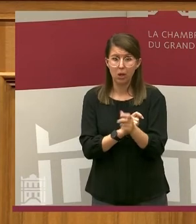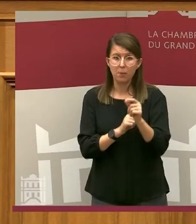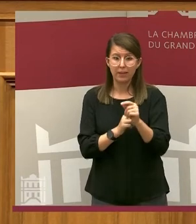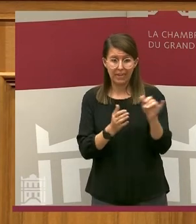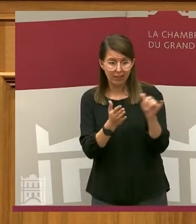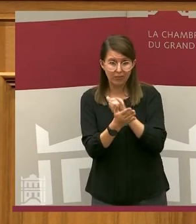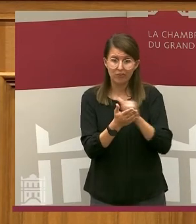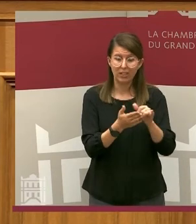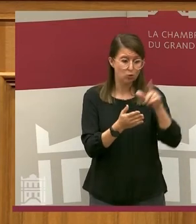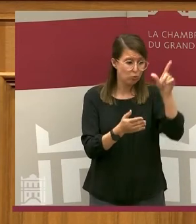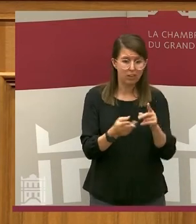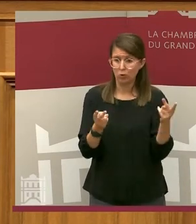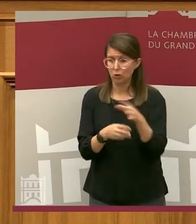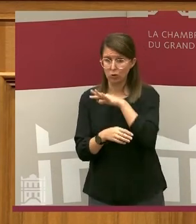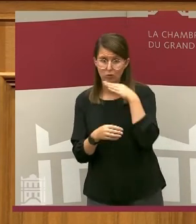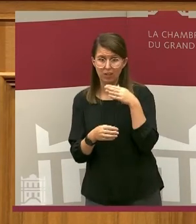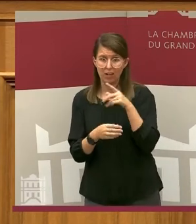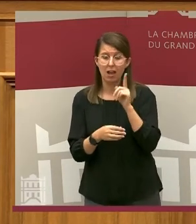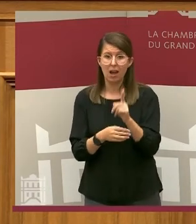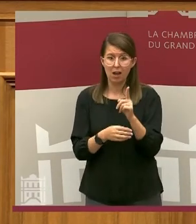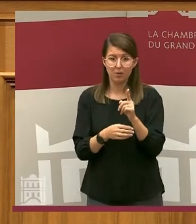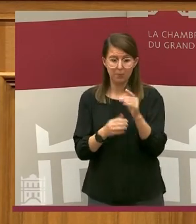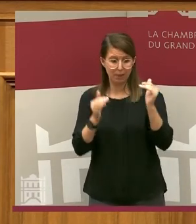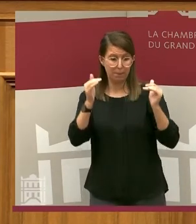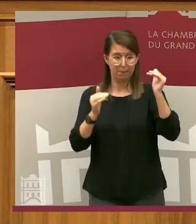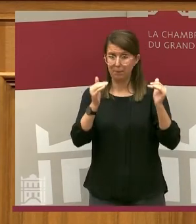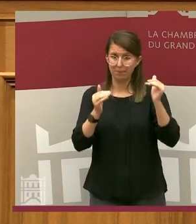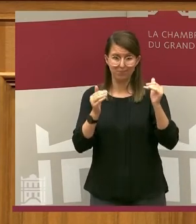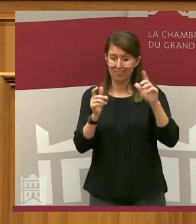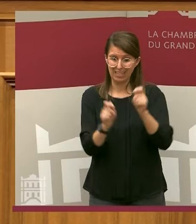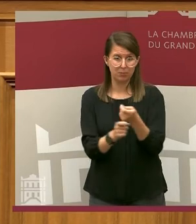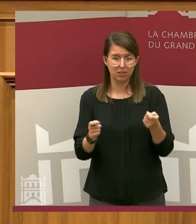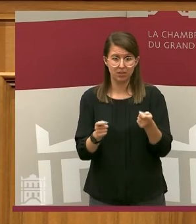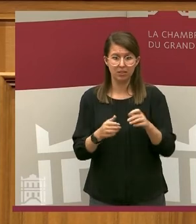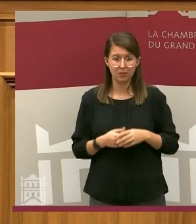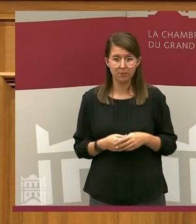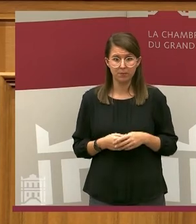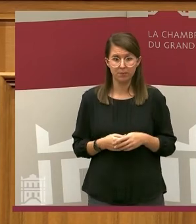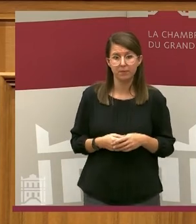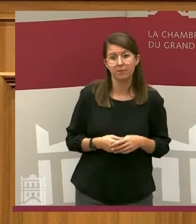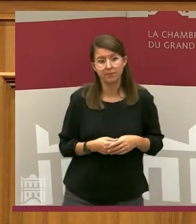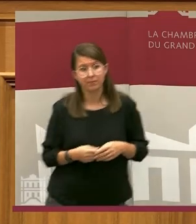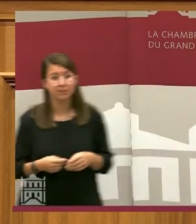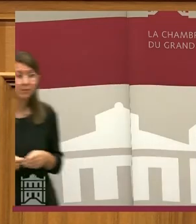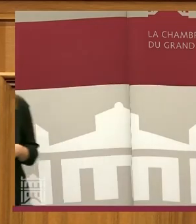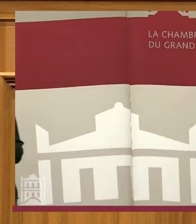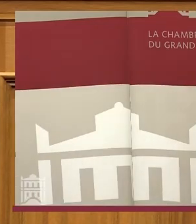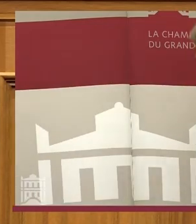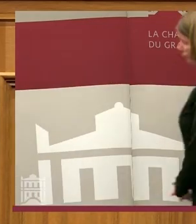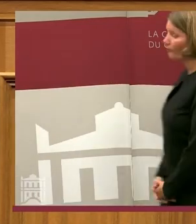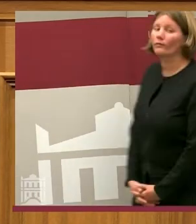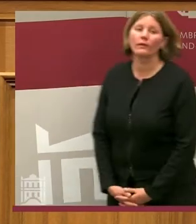wenig oder es geht zu viel. Mit genau den richtigen Maßstab haben wir nicht. Wir sind in einer Periode, an der die